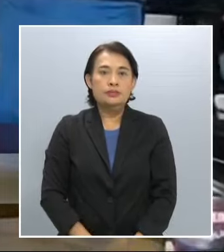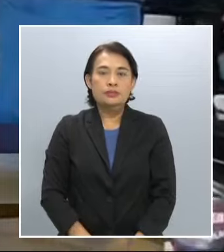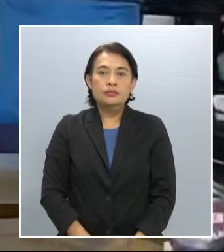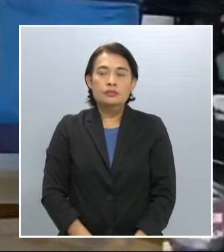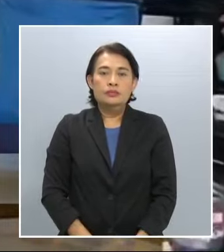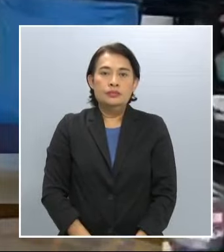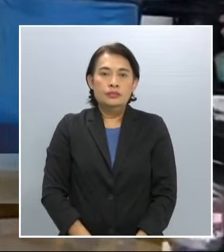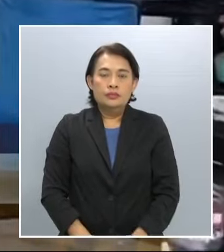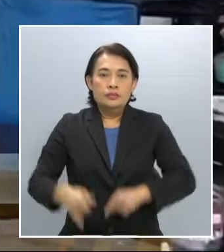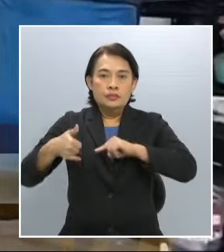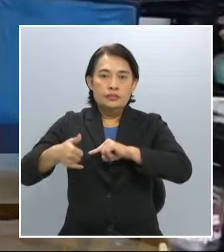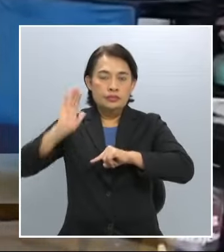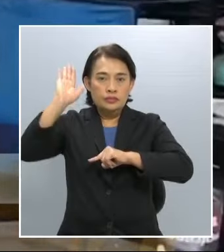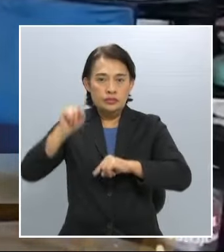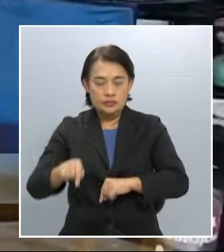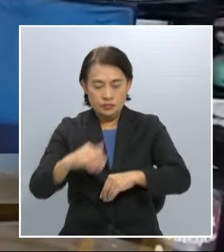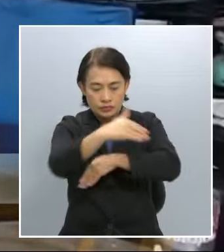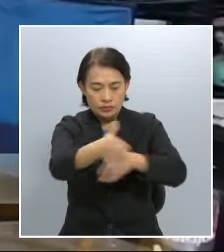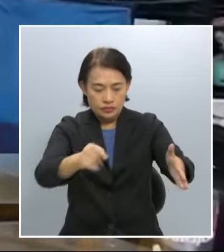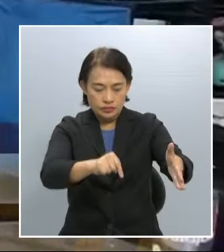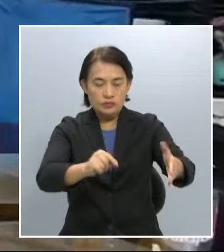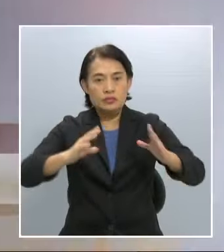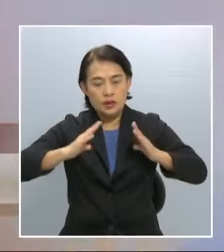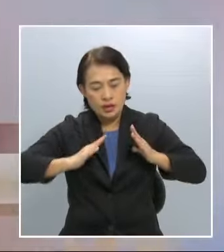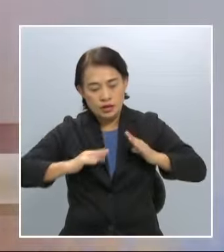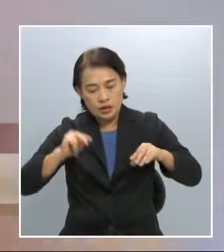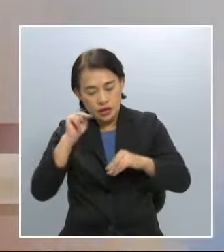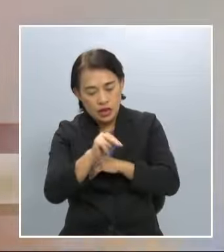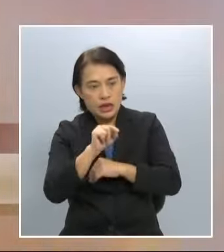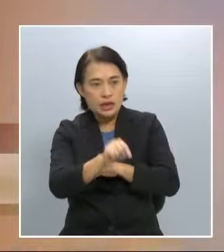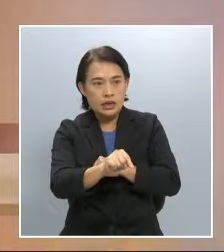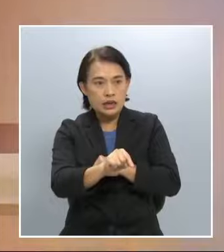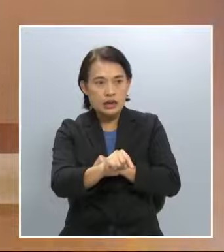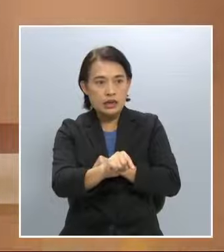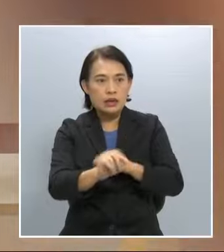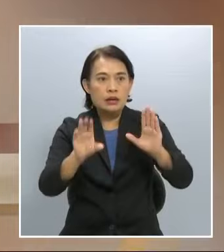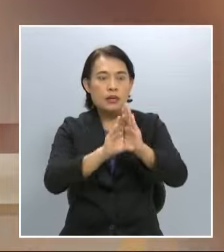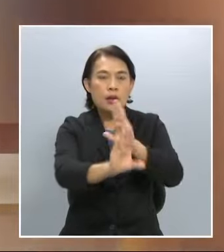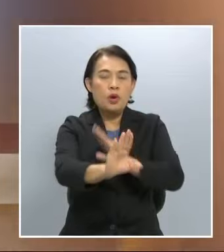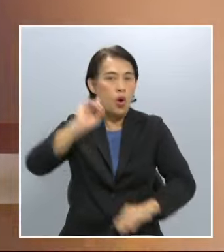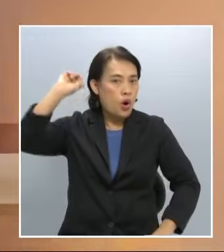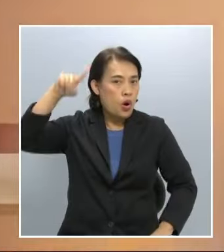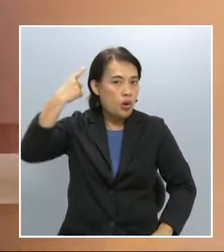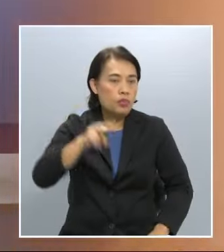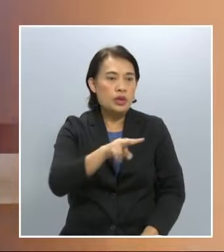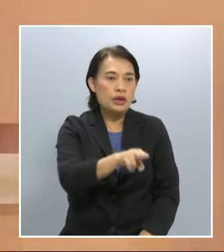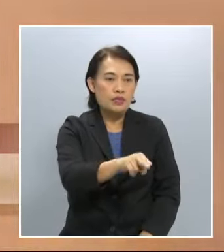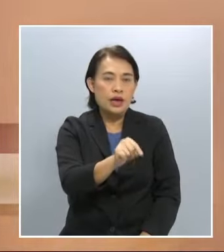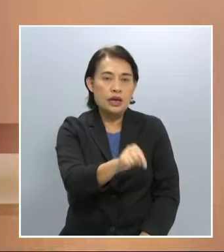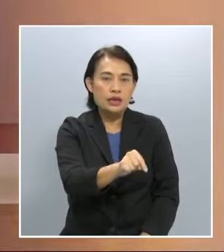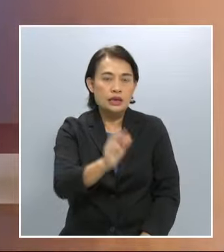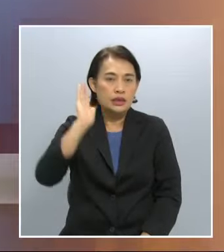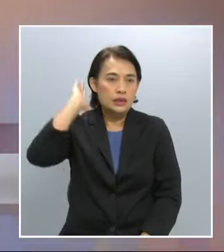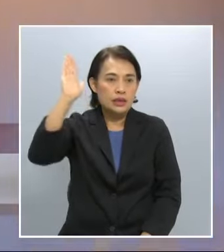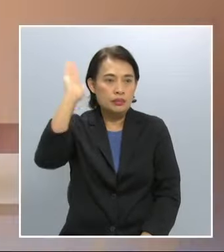ายวุฒิรักษ์ตามไปถึงห้องพักก็พบภาพบาดใจเพราะแฟนสาวกำลังนอนกอดอยู่กับผู้ชายอีกคน